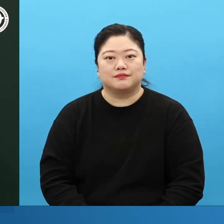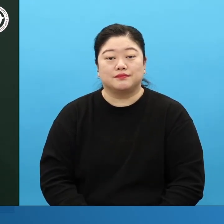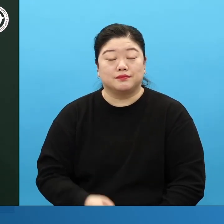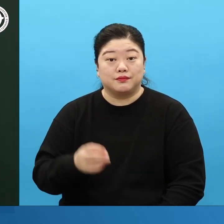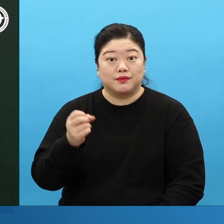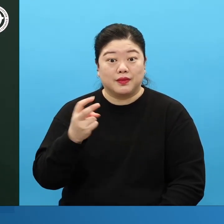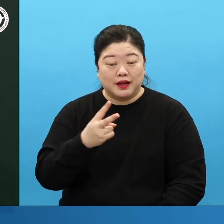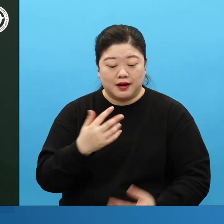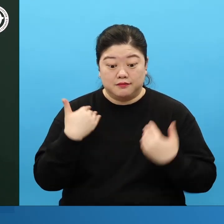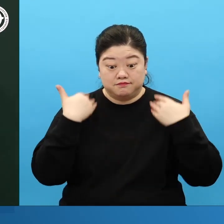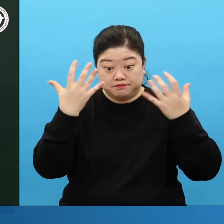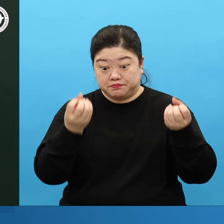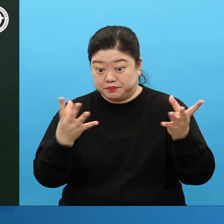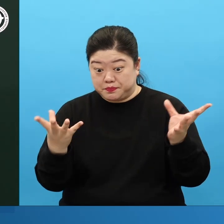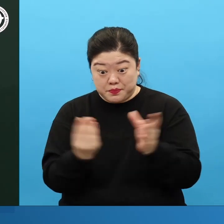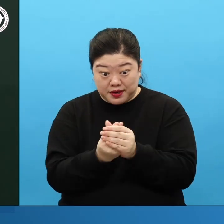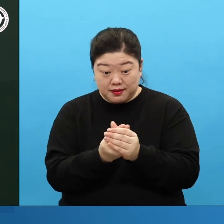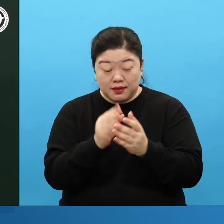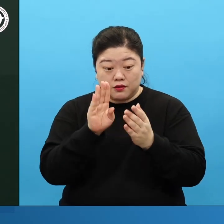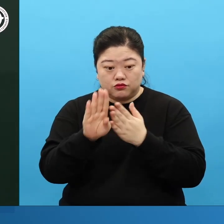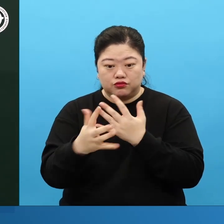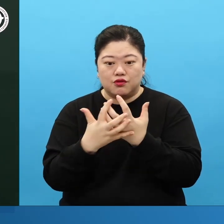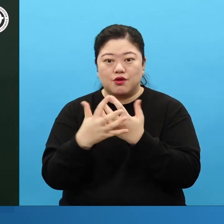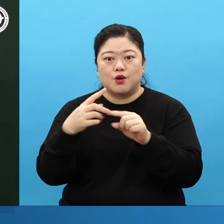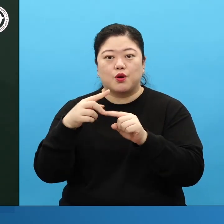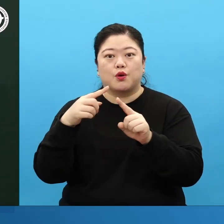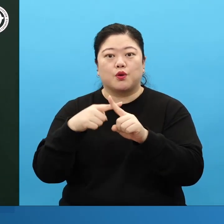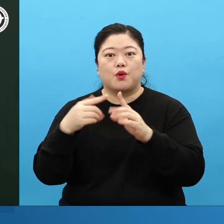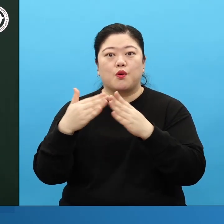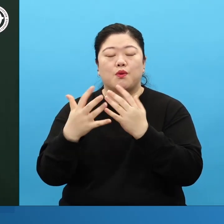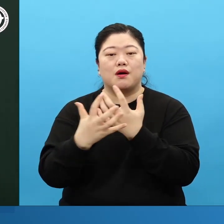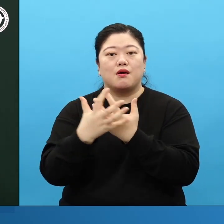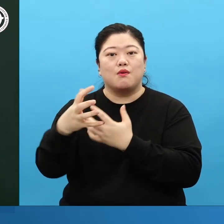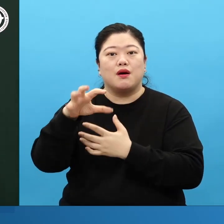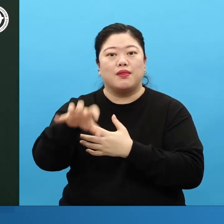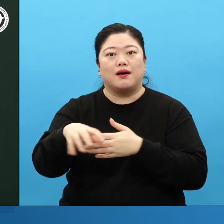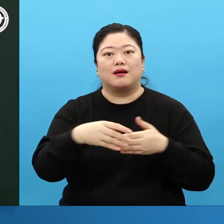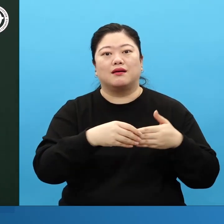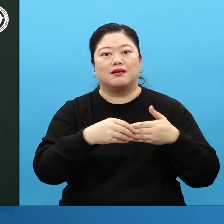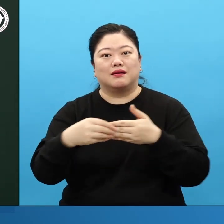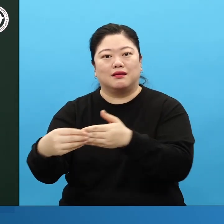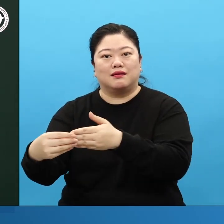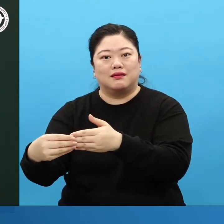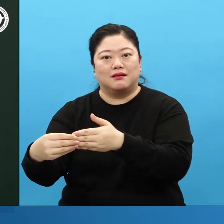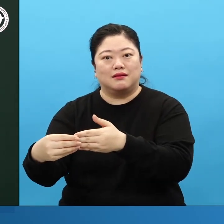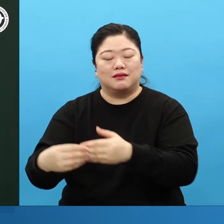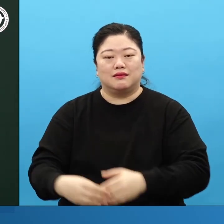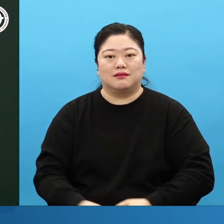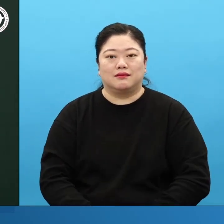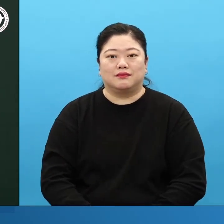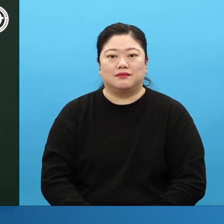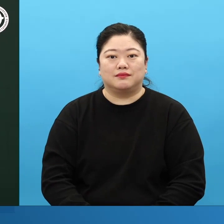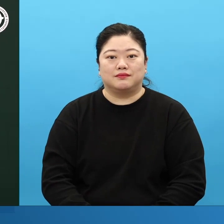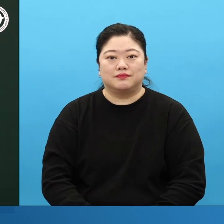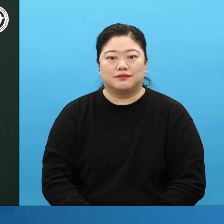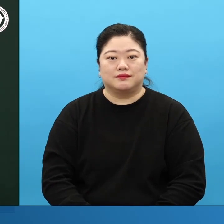회당으로 연결시켜요. Ellos van a las sinagogas. 달란트만 찾는 게 아니고